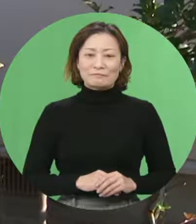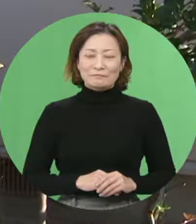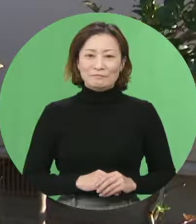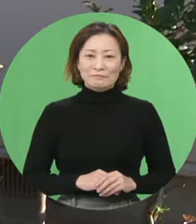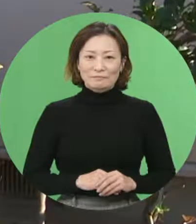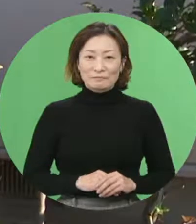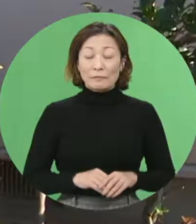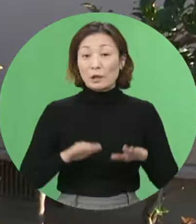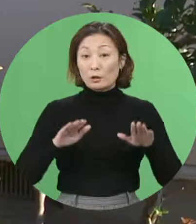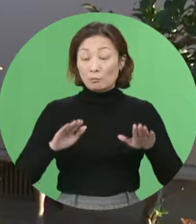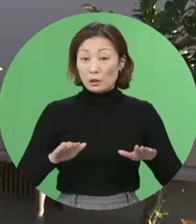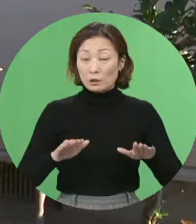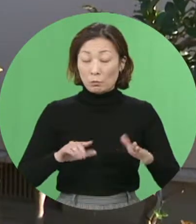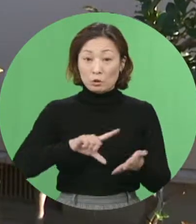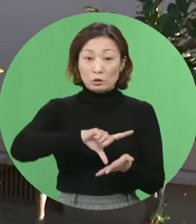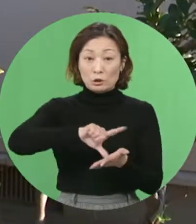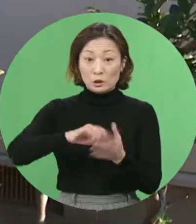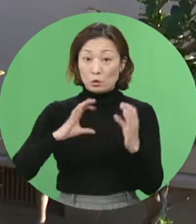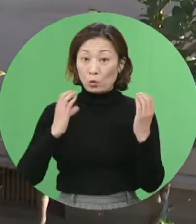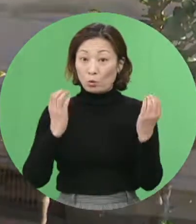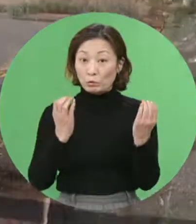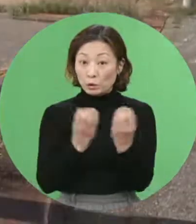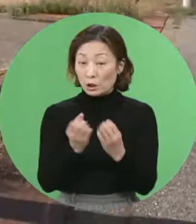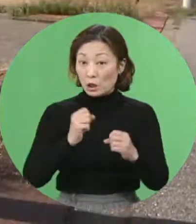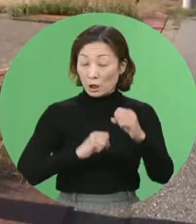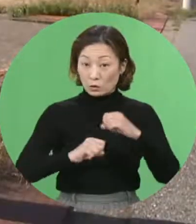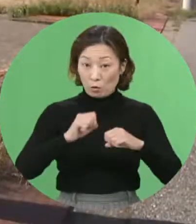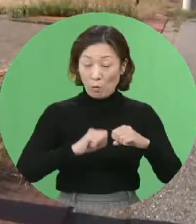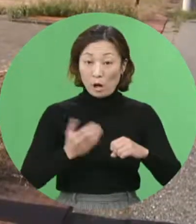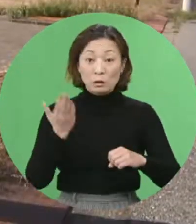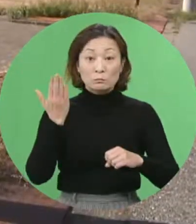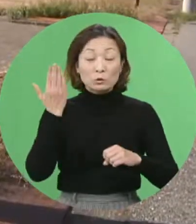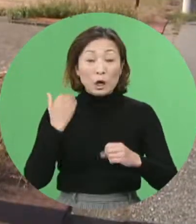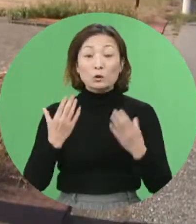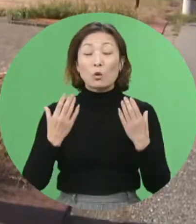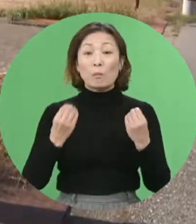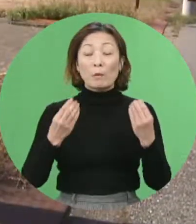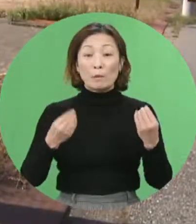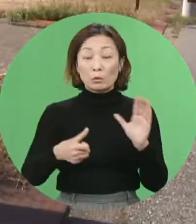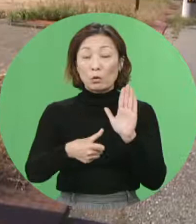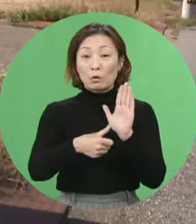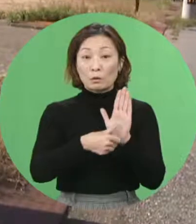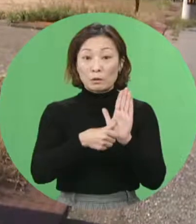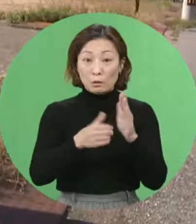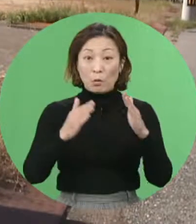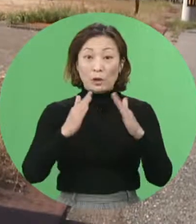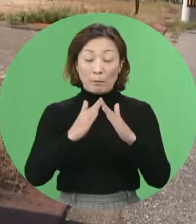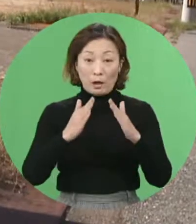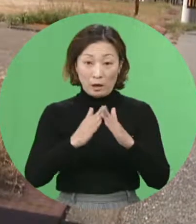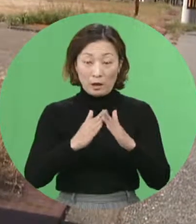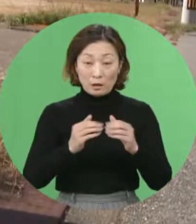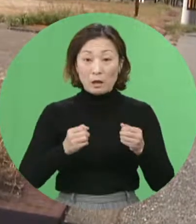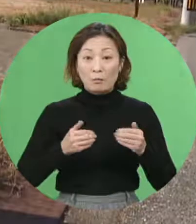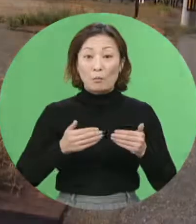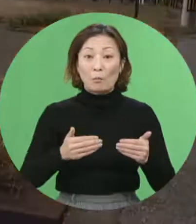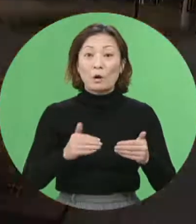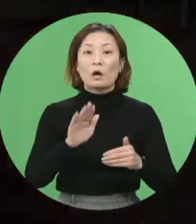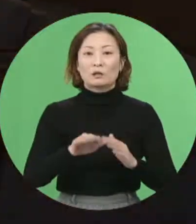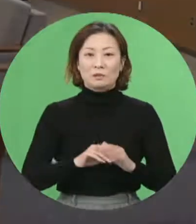そして今でも地域のコミュニティ活動は昔のままの町名で行われています。